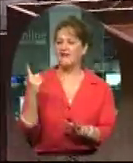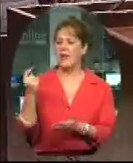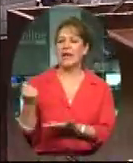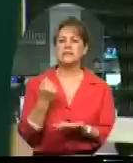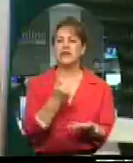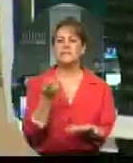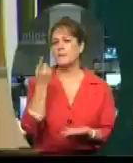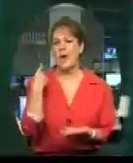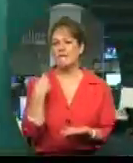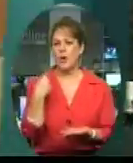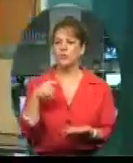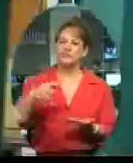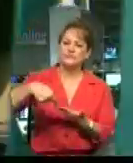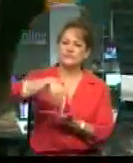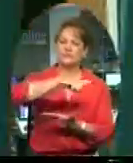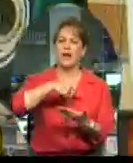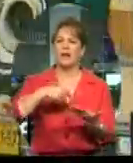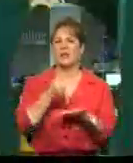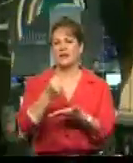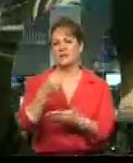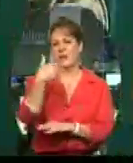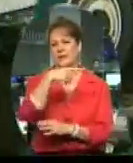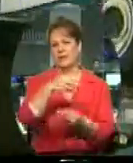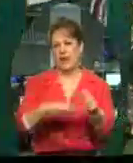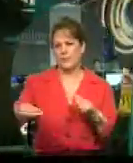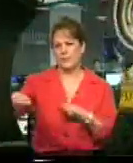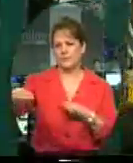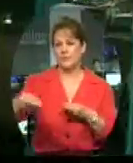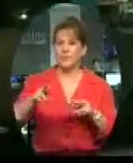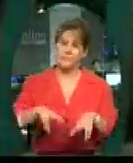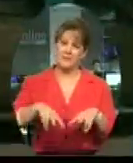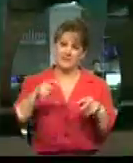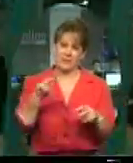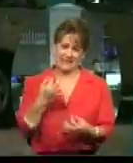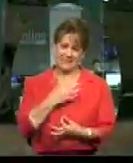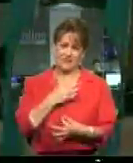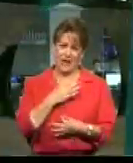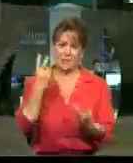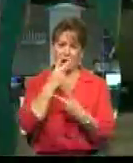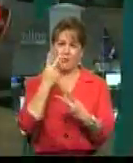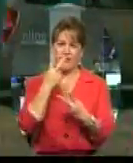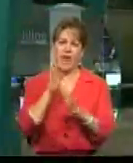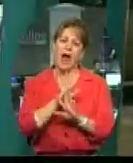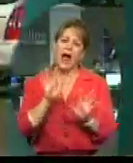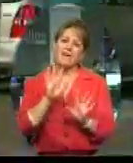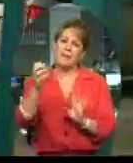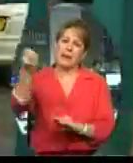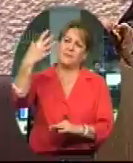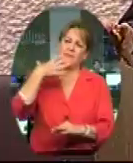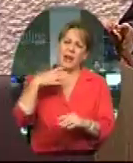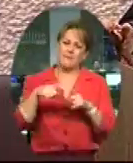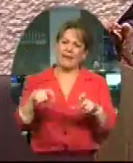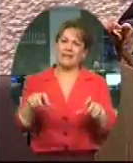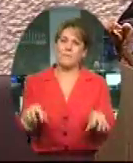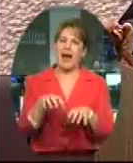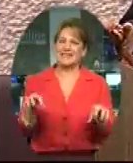הוא יובא דרך תקציב המדינה. כלומר, עדיין באמצעות הכיס שלנו, אבל בלי שמגיע המכתב המעצבן בדואר.